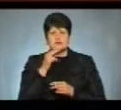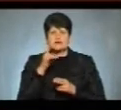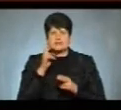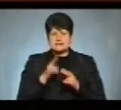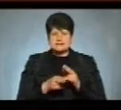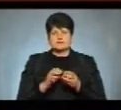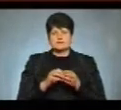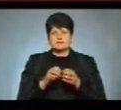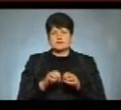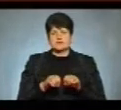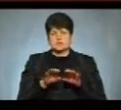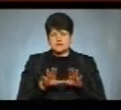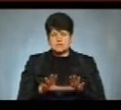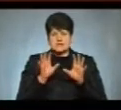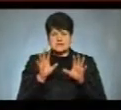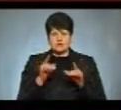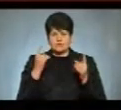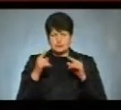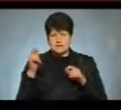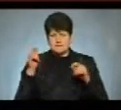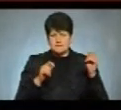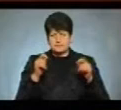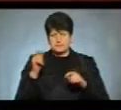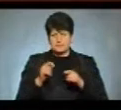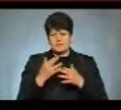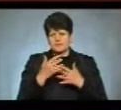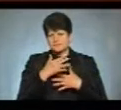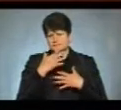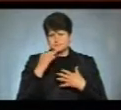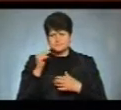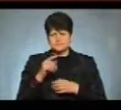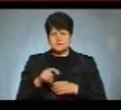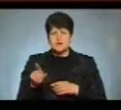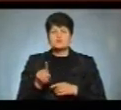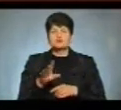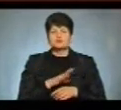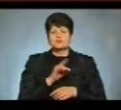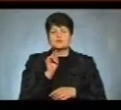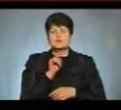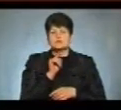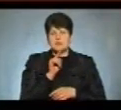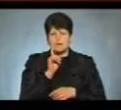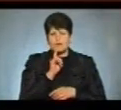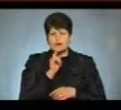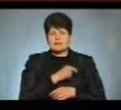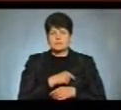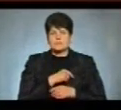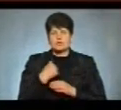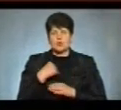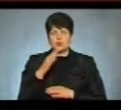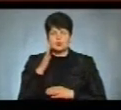рішення законотворців, під стіни парламенту з'їхалися декілька тисяч людей. Що відбувалося там, поки депутати